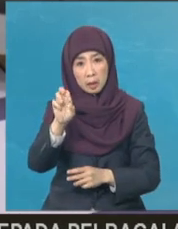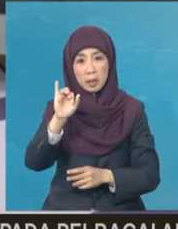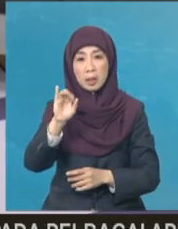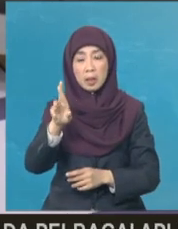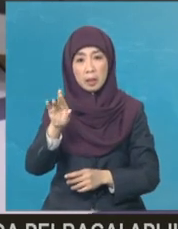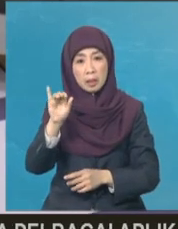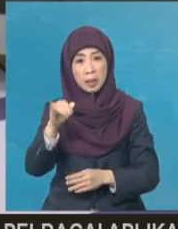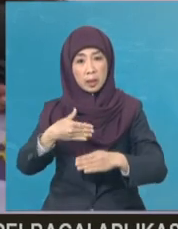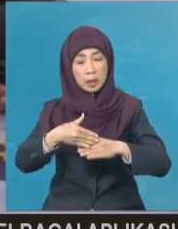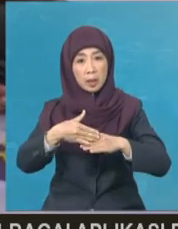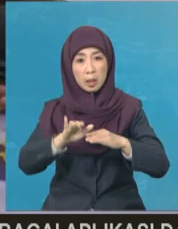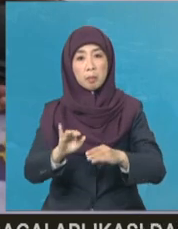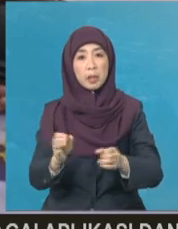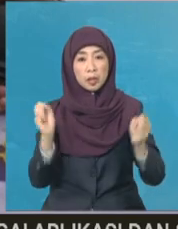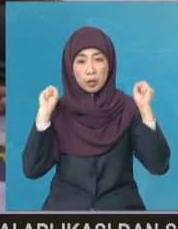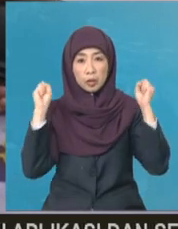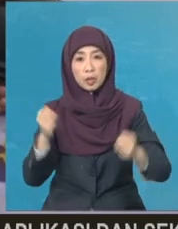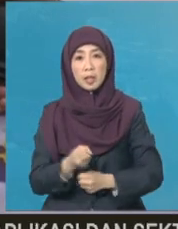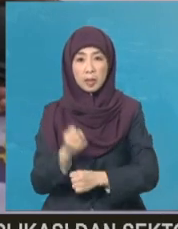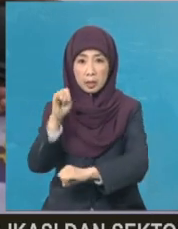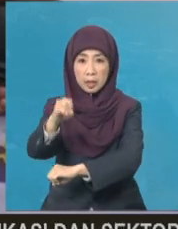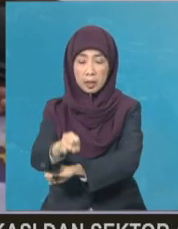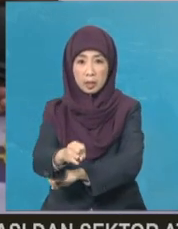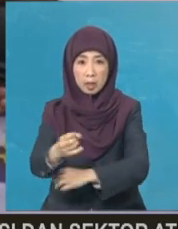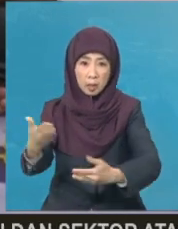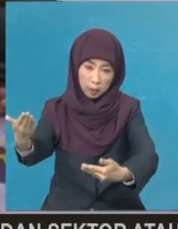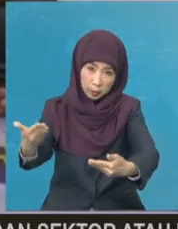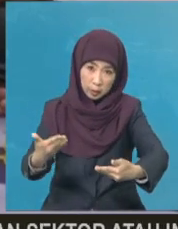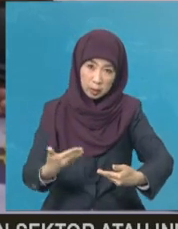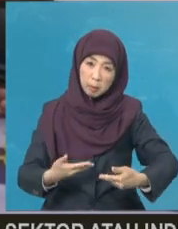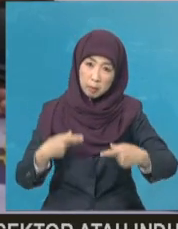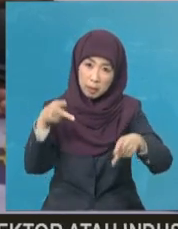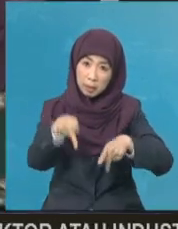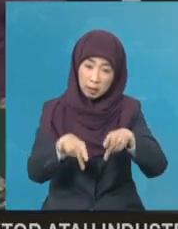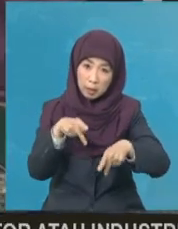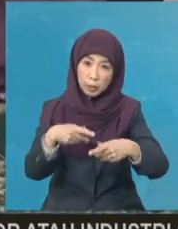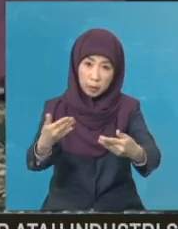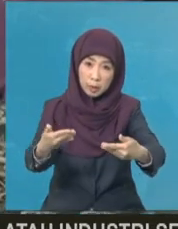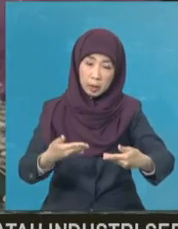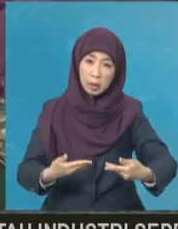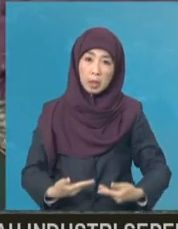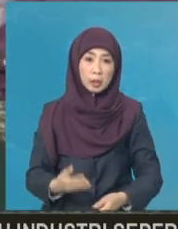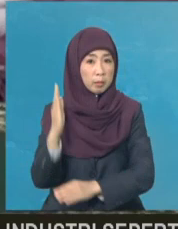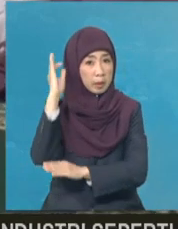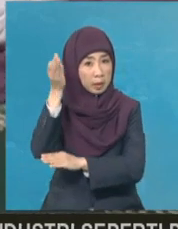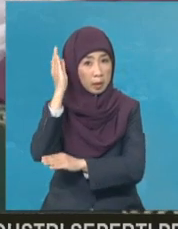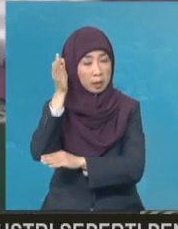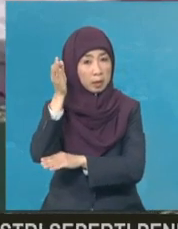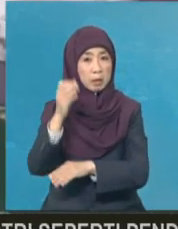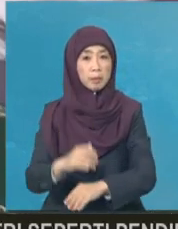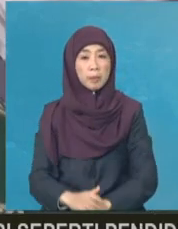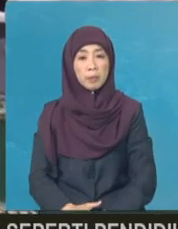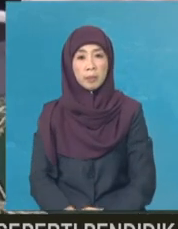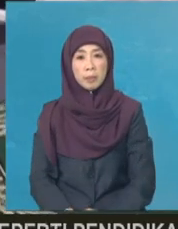sembahyang fardhu Maghrib berjamaah orang ramai adalah dia lalukan untuk hadir bagai sama-sama mendengar syarahan khas tersebut